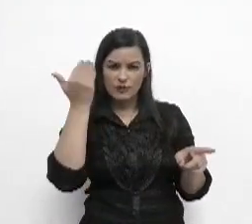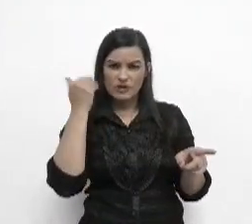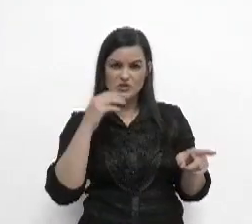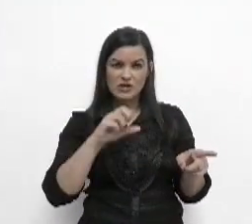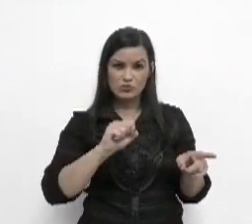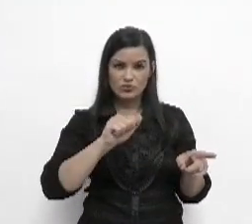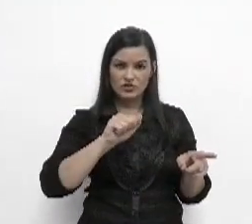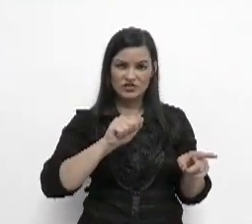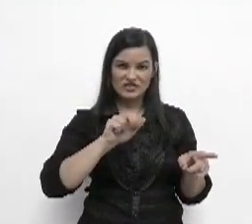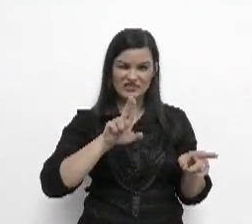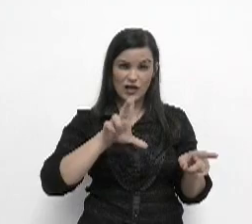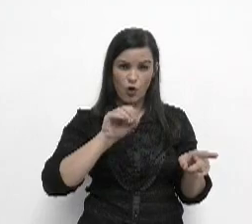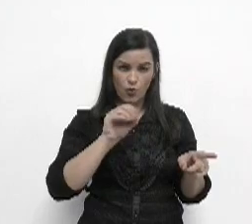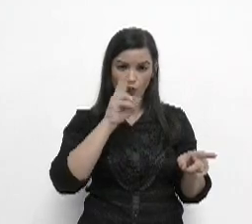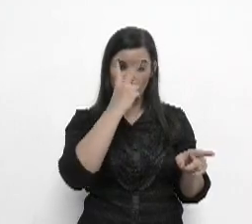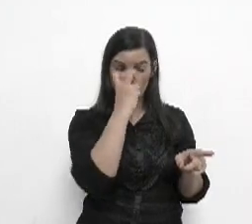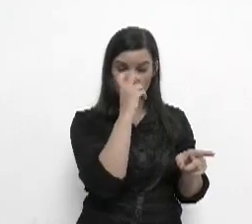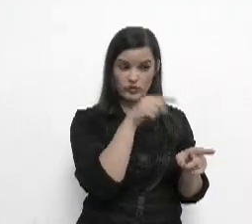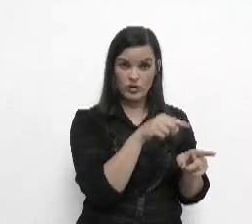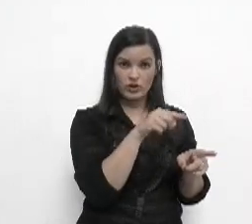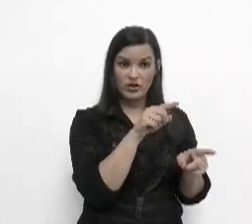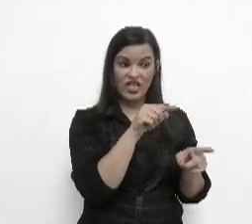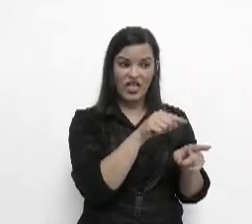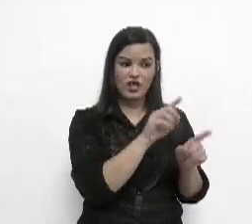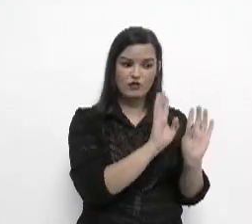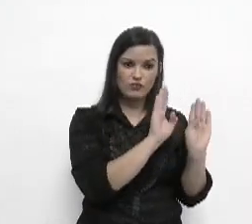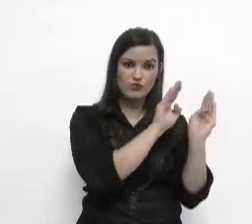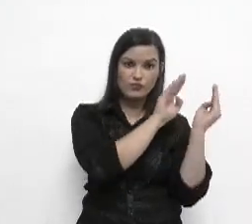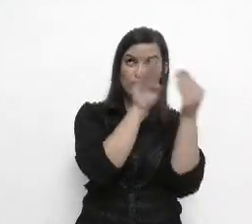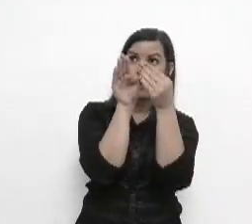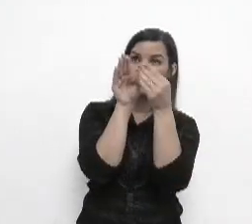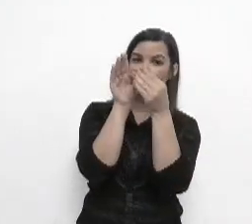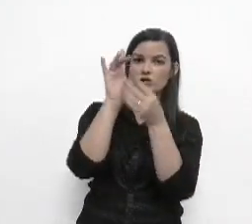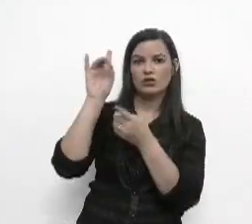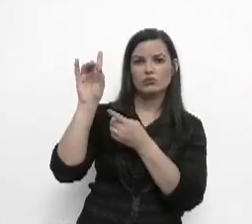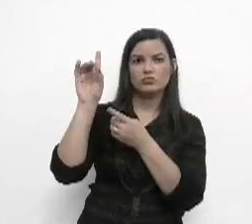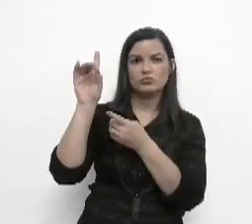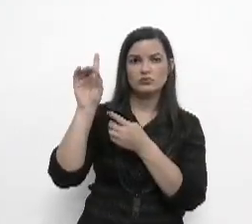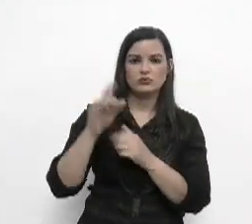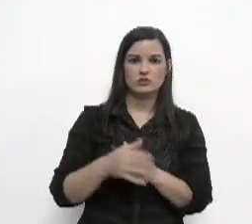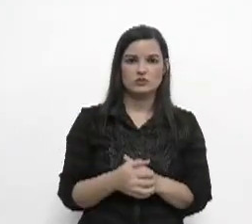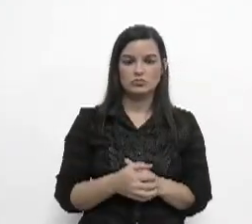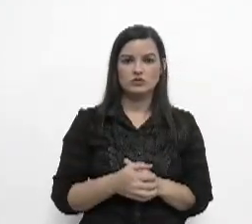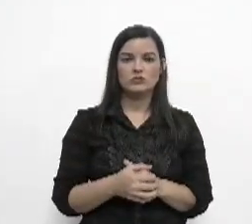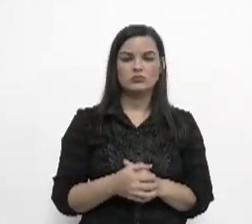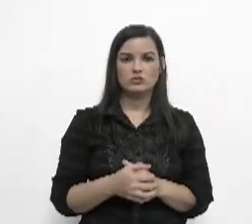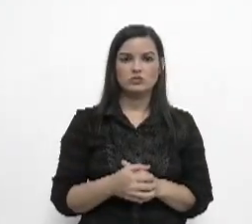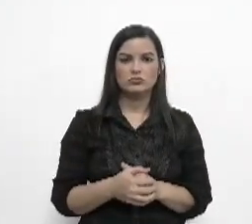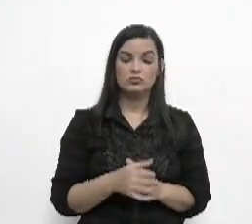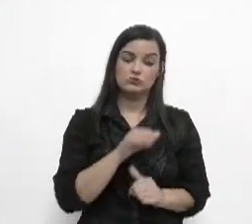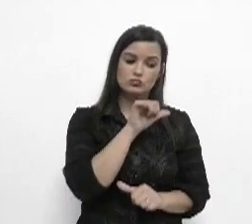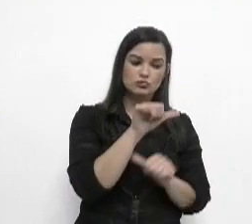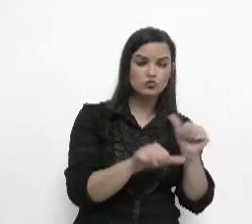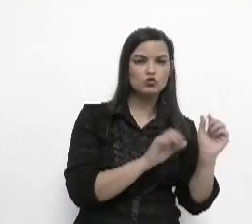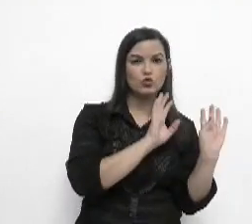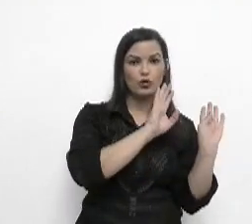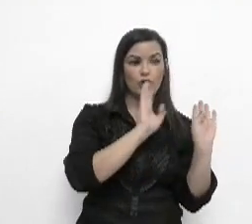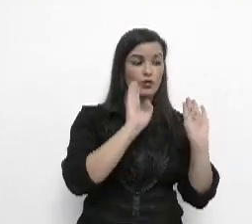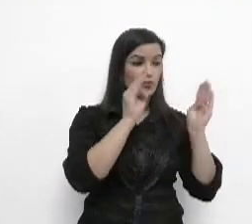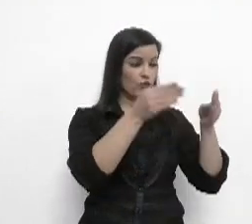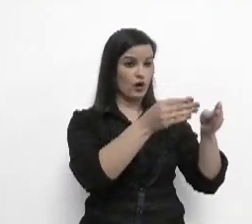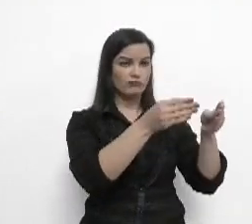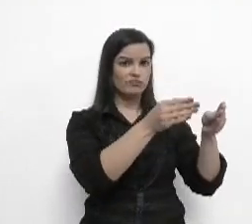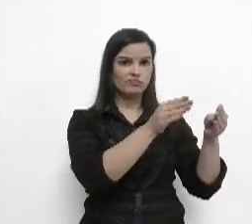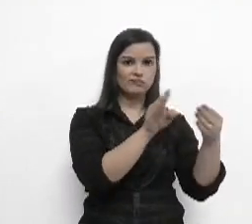passou a focar a sua visão, os seus pensamentos em Deus. 대단히 미안한 이야기지만 하나님은 지금도 우리에게 이런 방법을 쓰고 계신다는